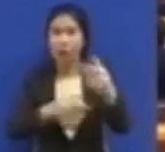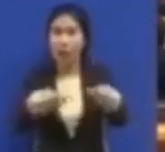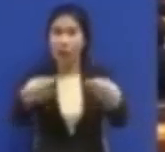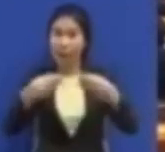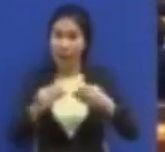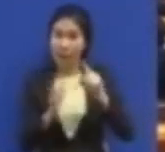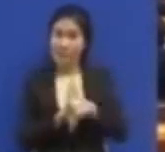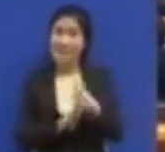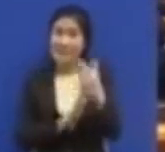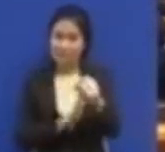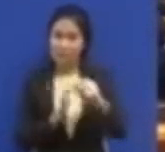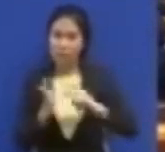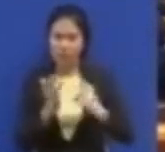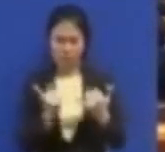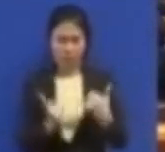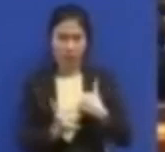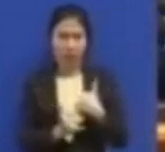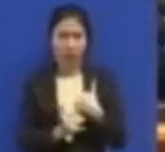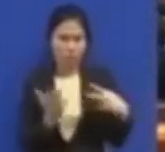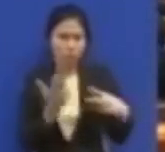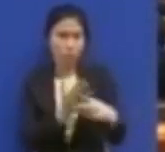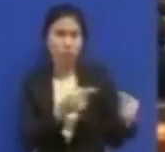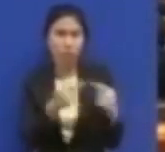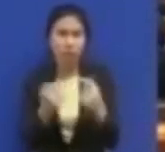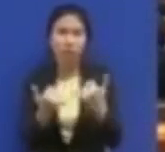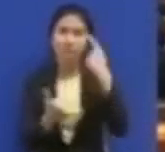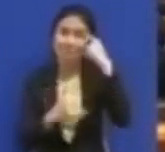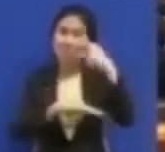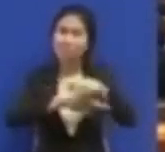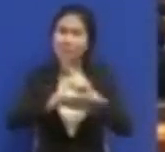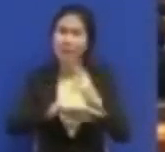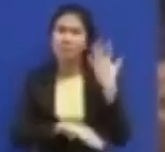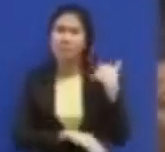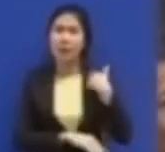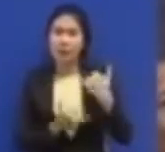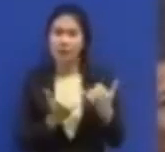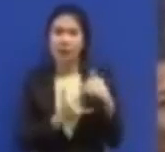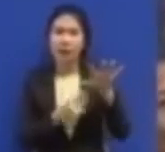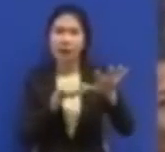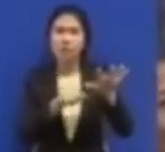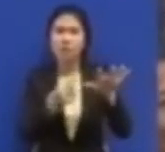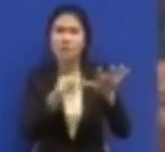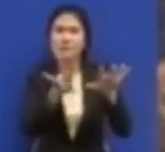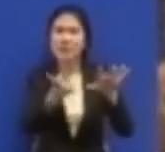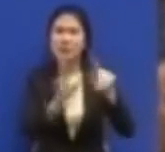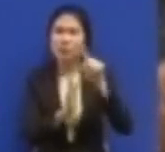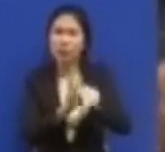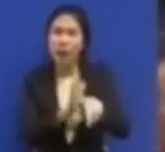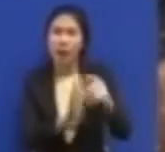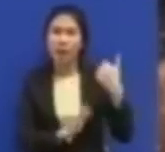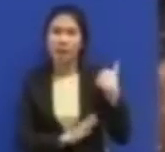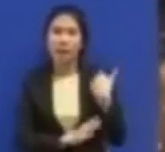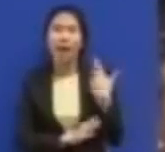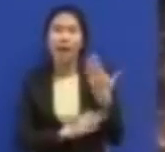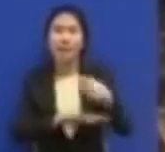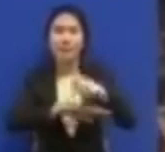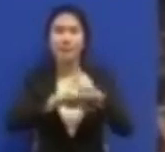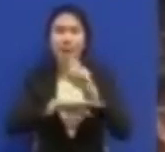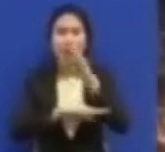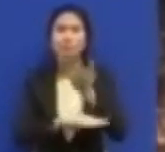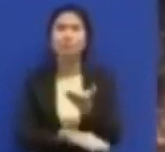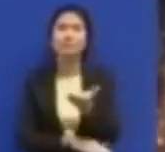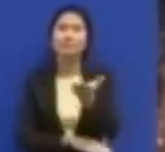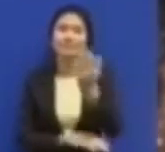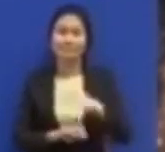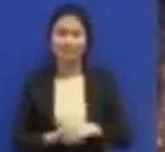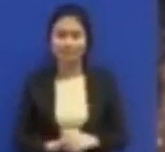านครับแล้วบอกเชื่อฟังประธานผมก็เชื่อฟังท่านประธานครับ5นาที17วิแล้วด้วยครับท่านประธานครับ ครับครับเชิญ ครับท่านประธานที่เ